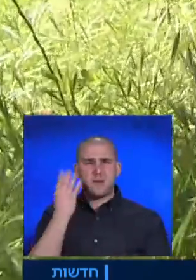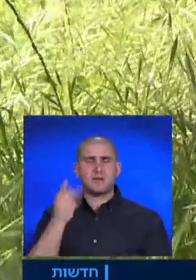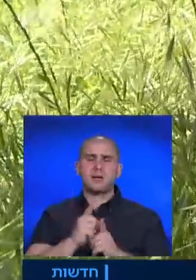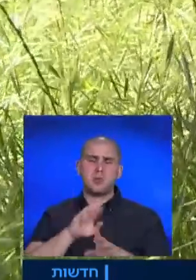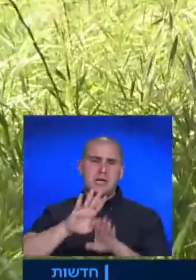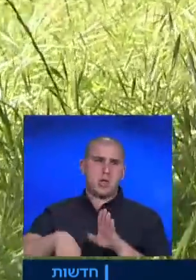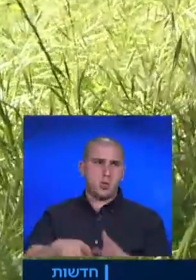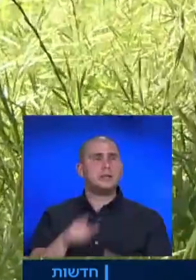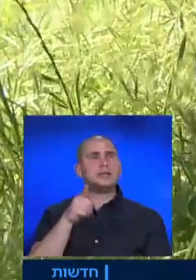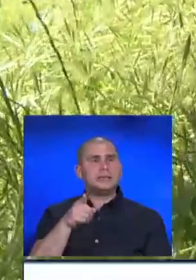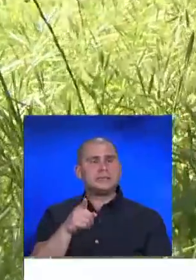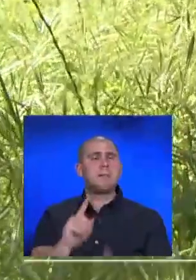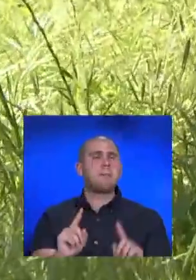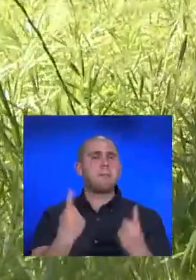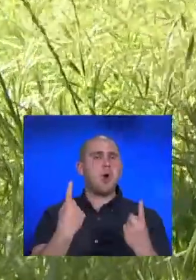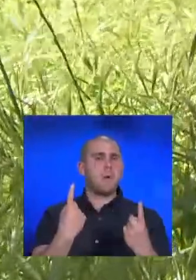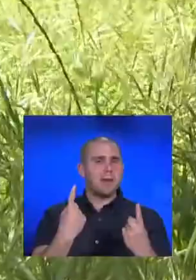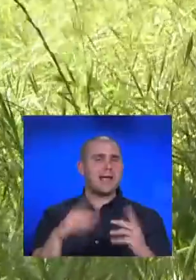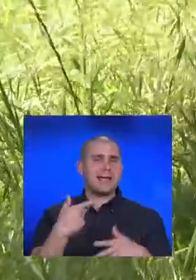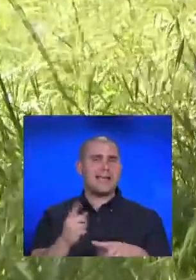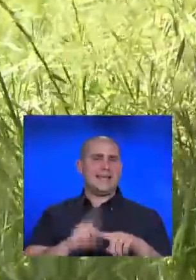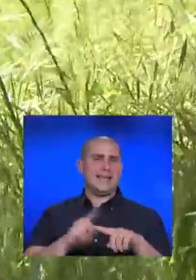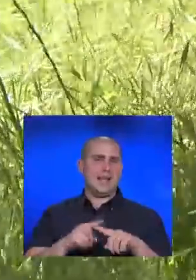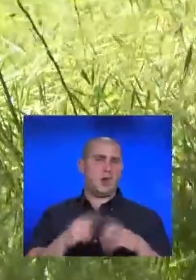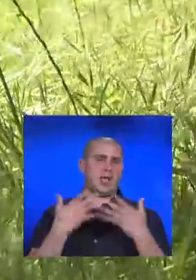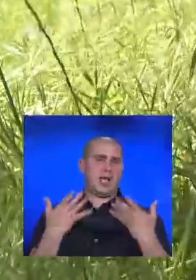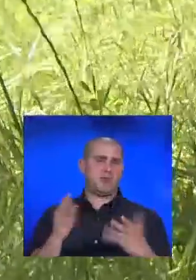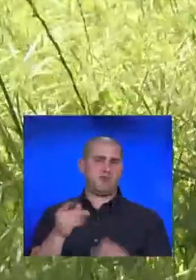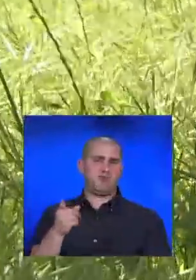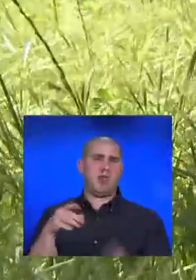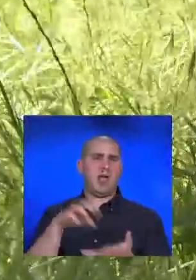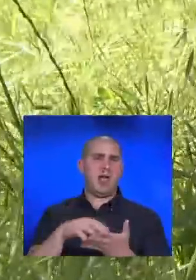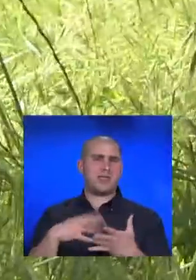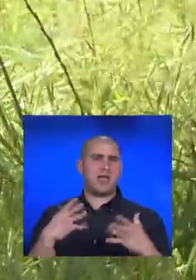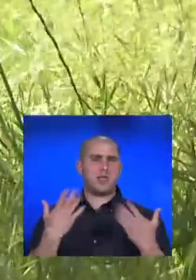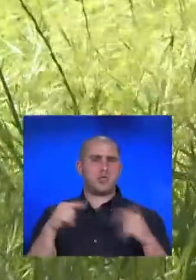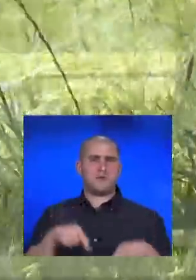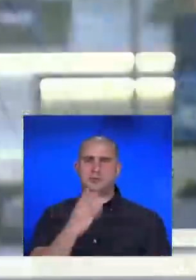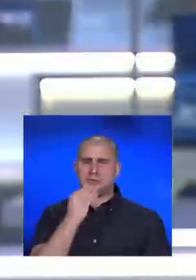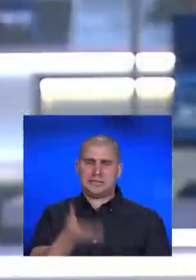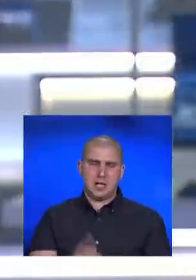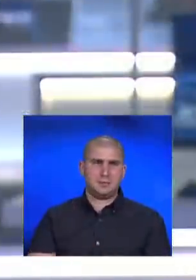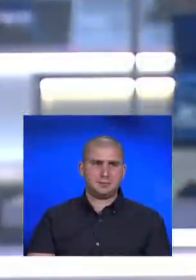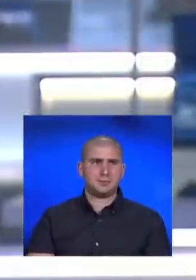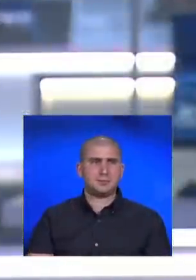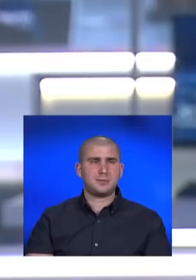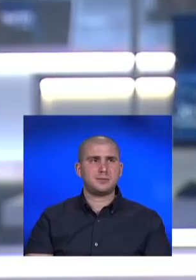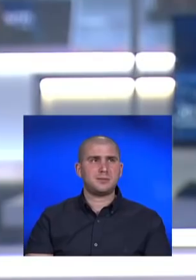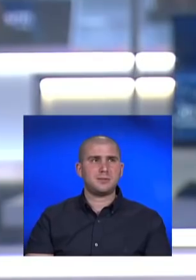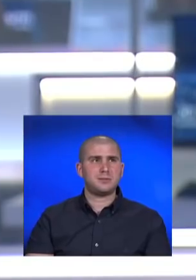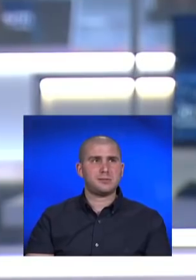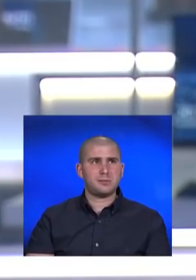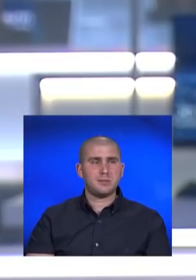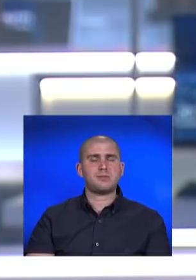ככל הנראה יהיה היתרון היחסי של אתרי הנופש בבית, כאן בישראל. אז מגפת